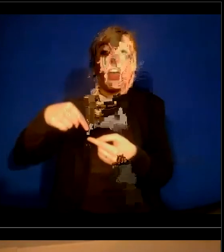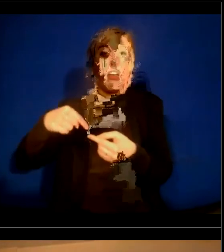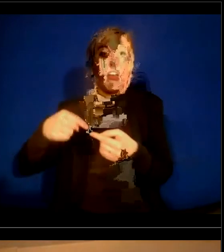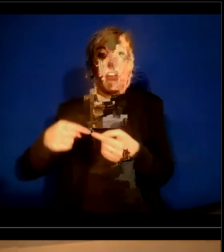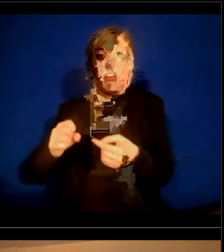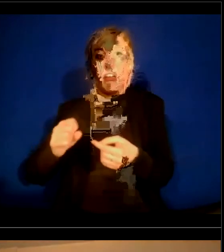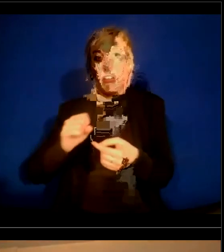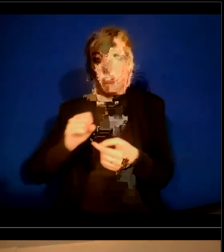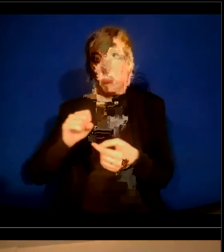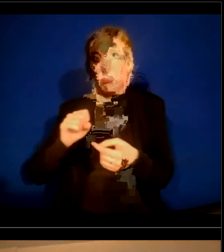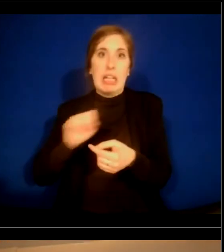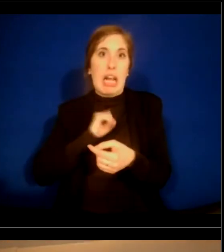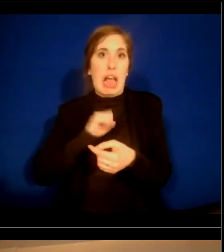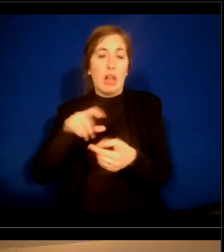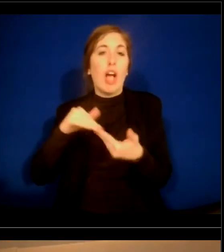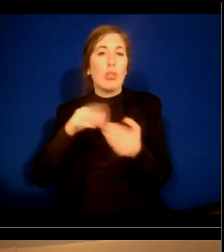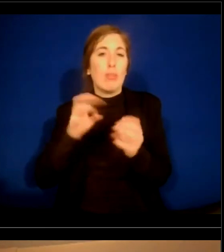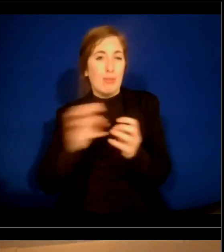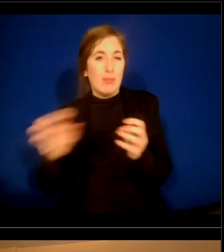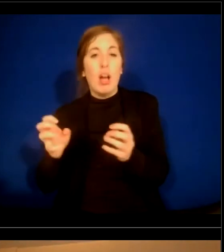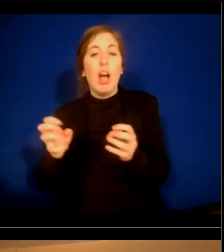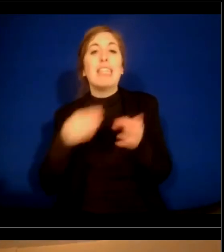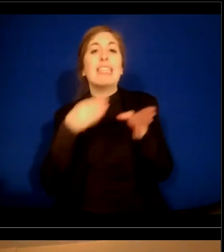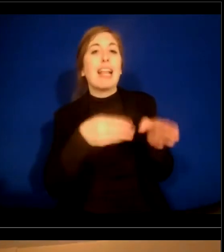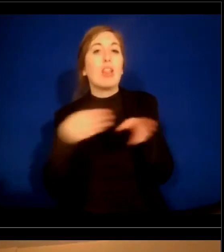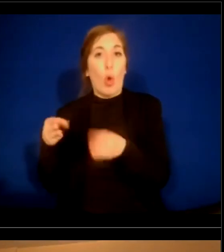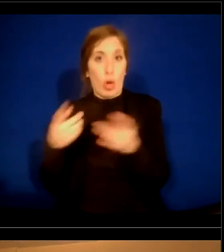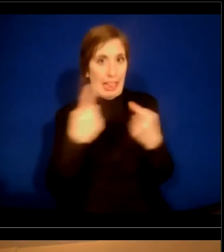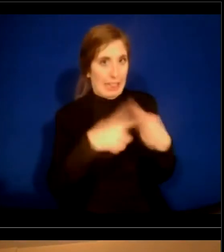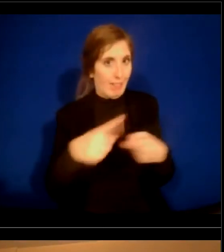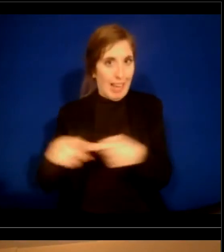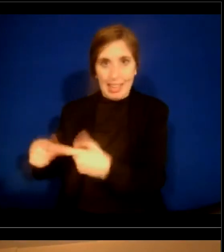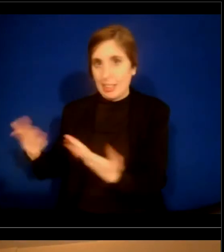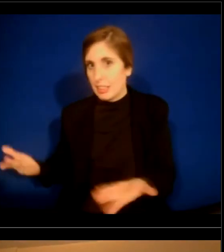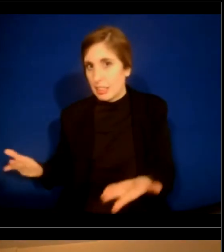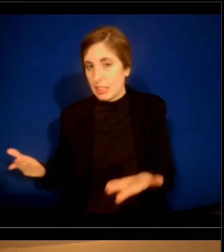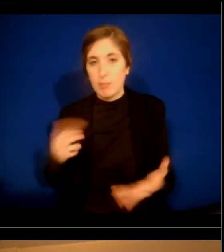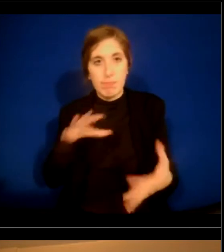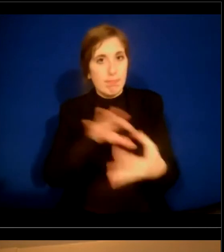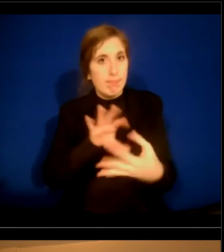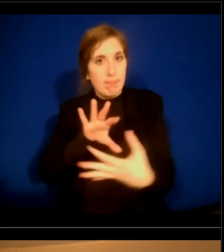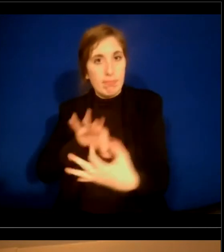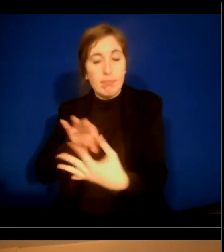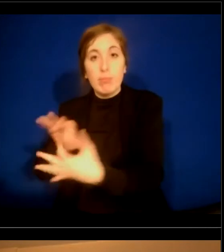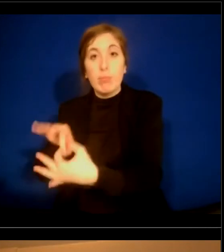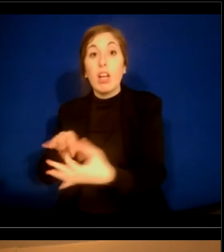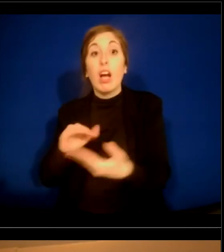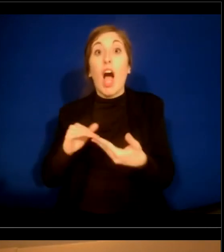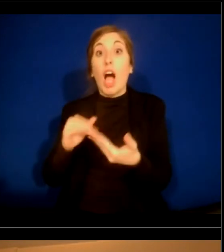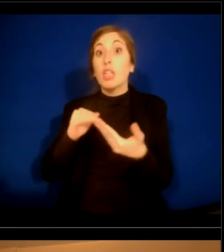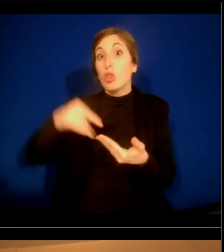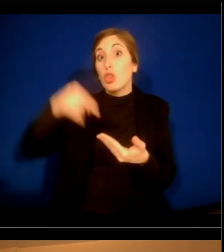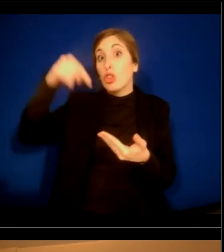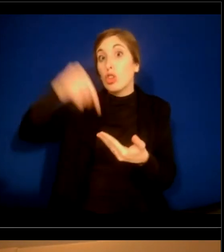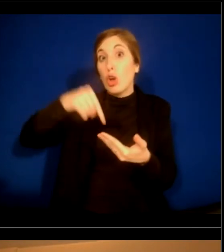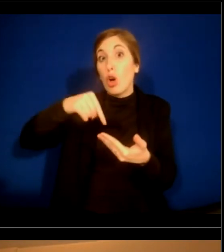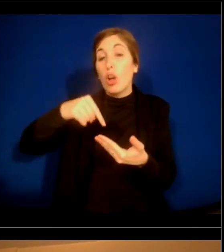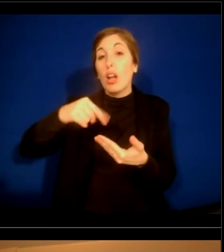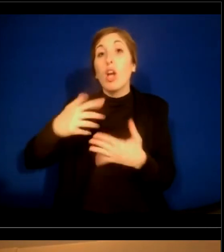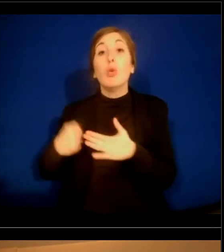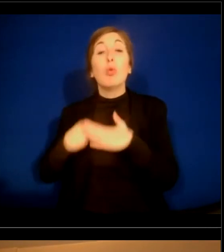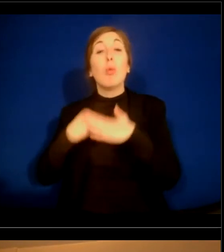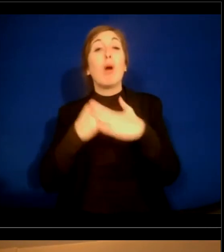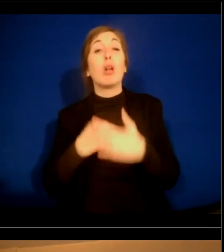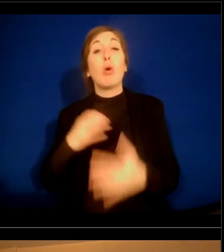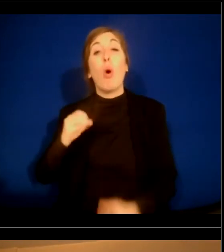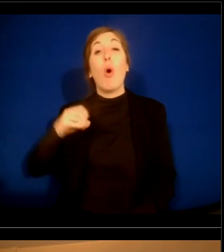che proprio a causa, tra virgolette, o grazie all'accoglienza, si sta verificando una crisi umanitaria anche qui, perché comunque l'impatto